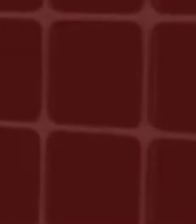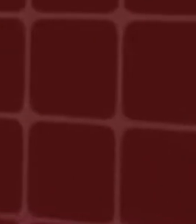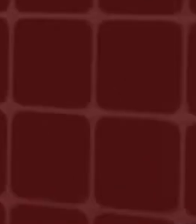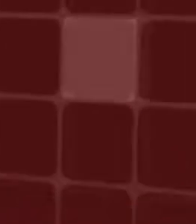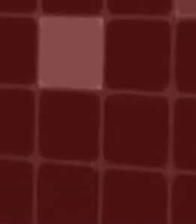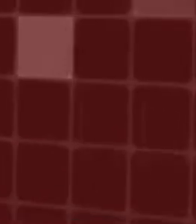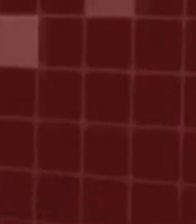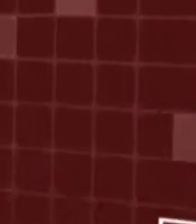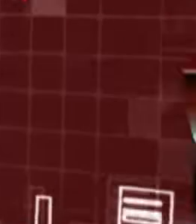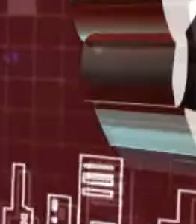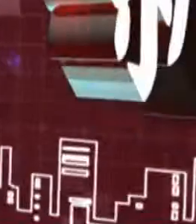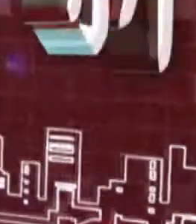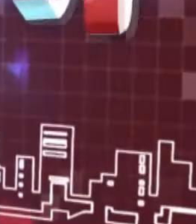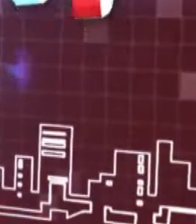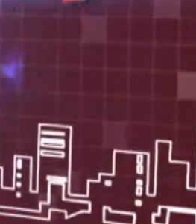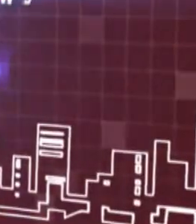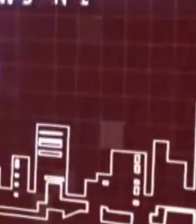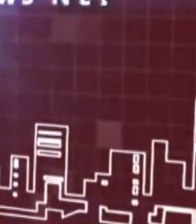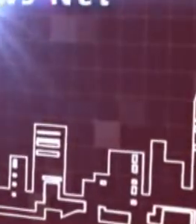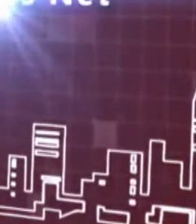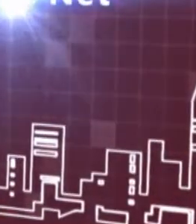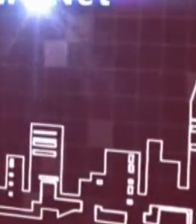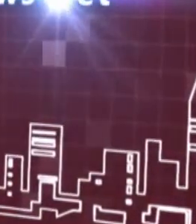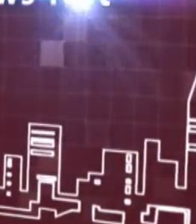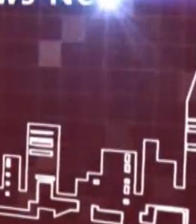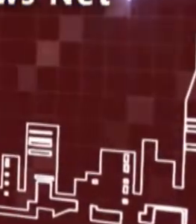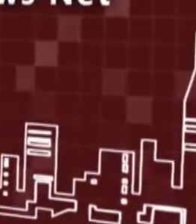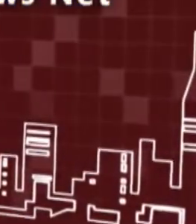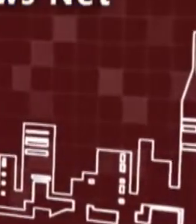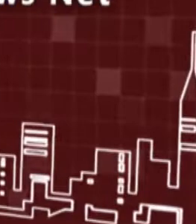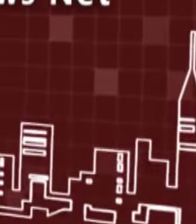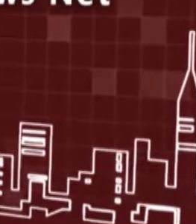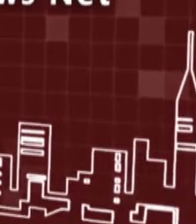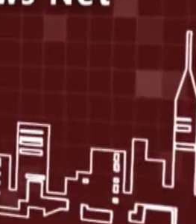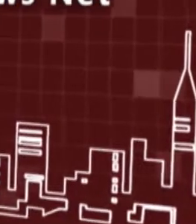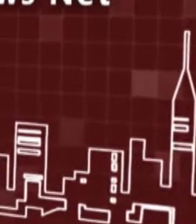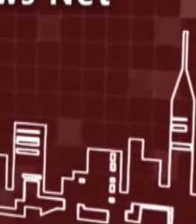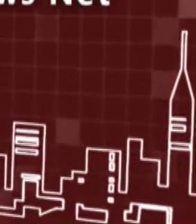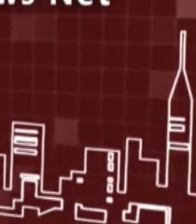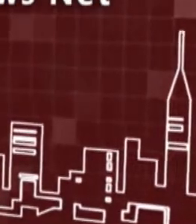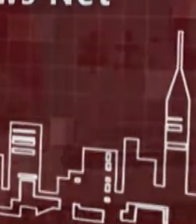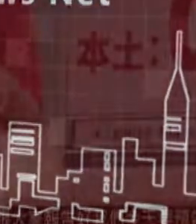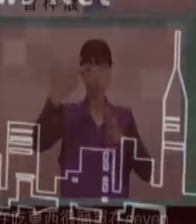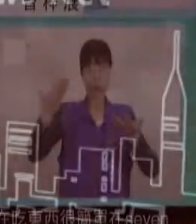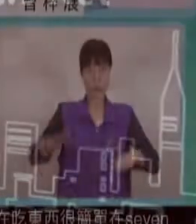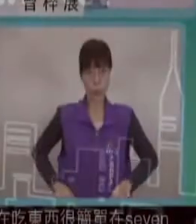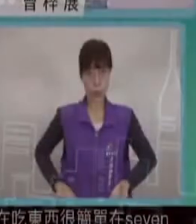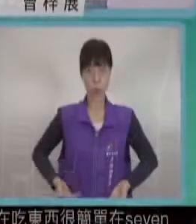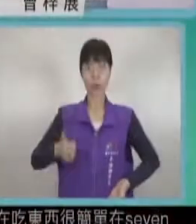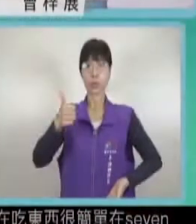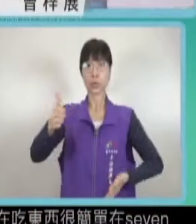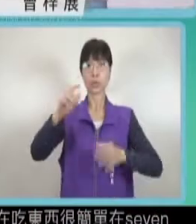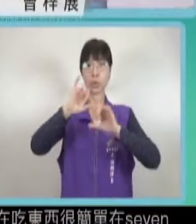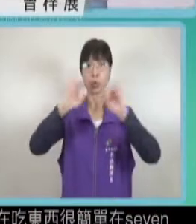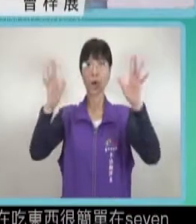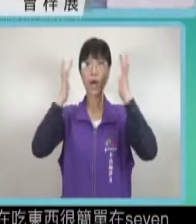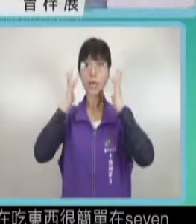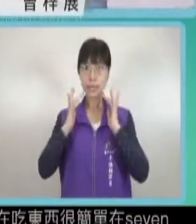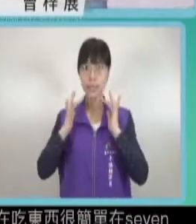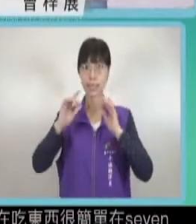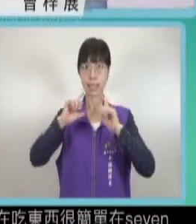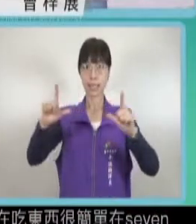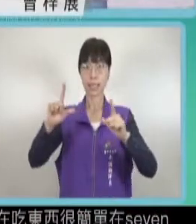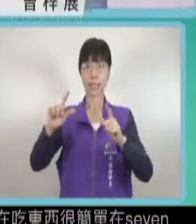汤氏虽然10号这一天本土案例是宣布零确诊，但在防疫记者会上是提前公布了2例已经被中央编